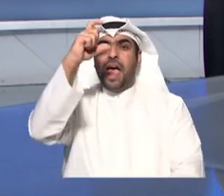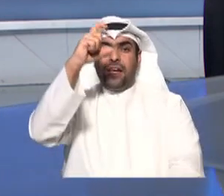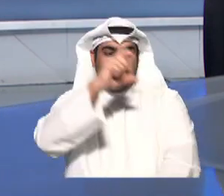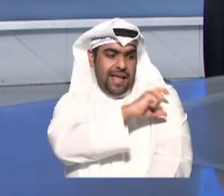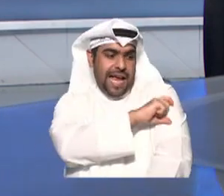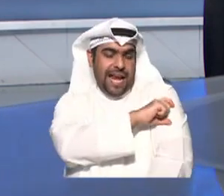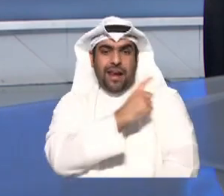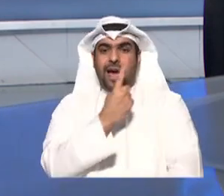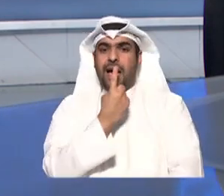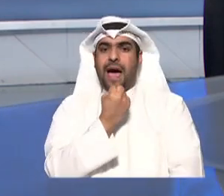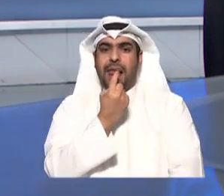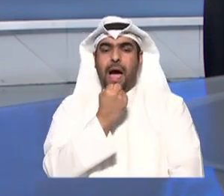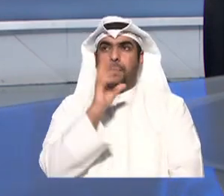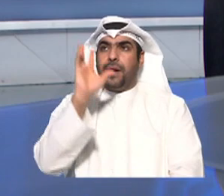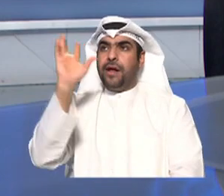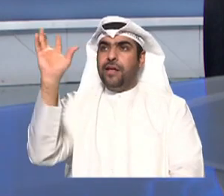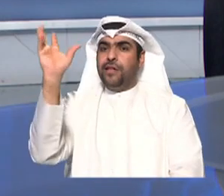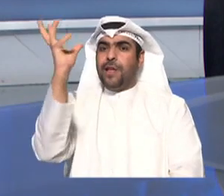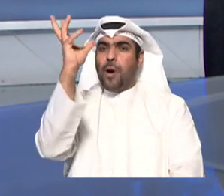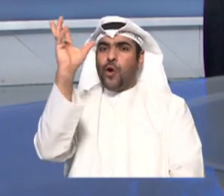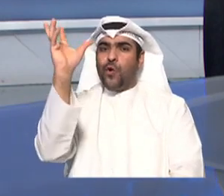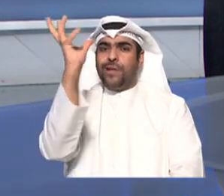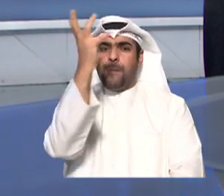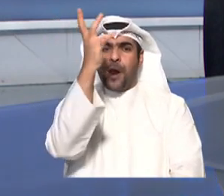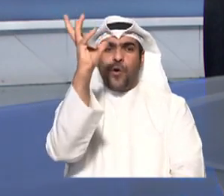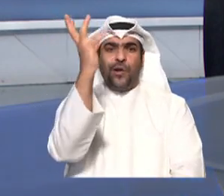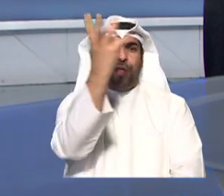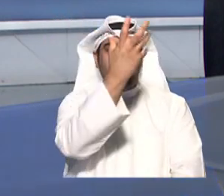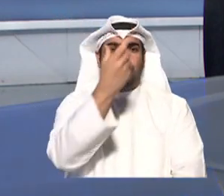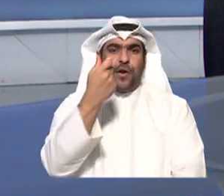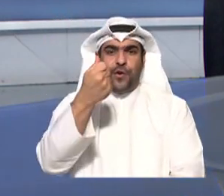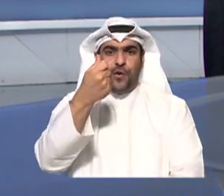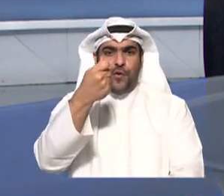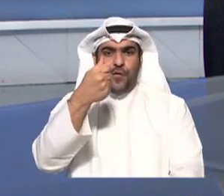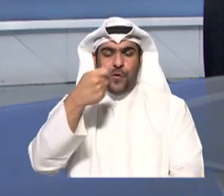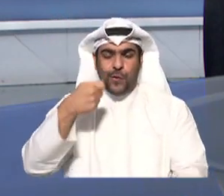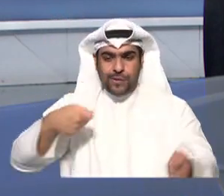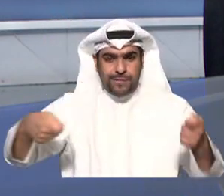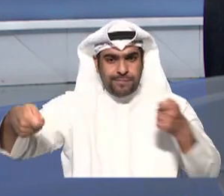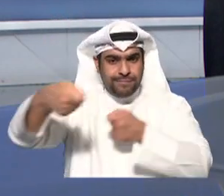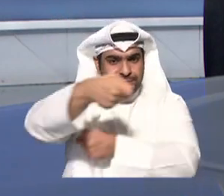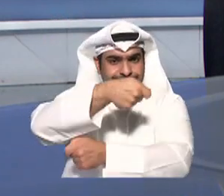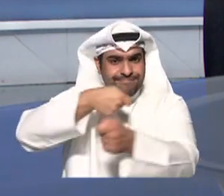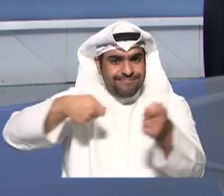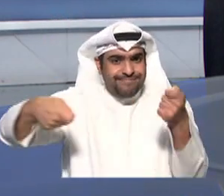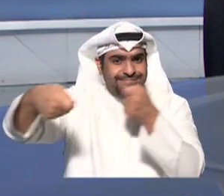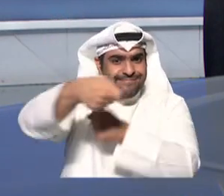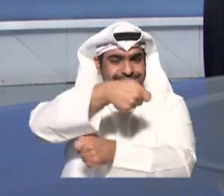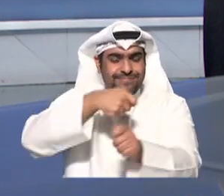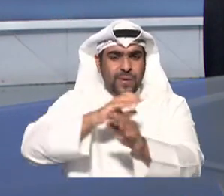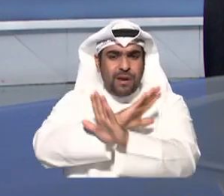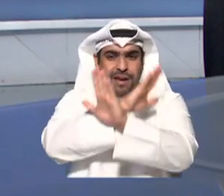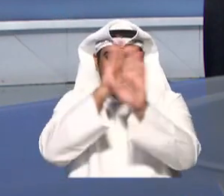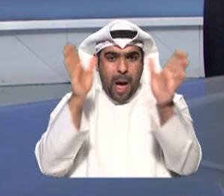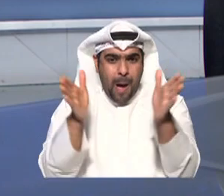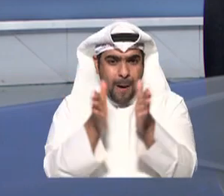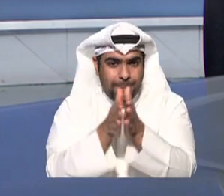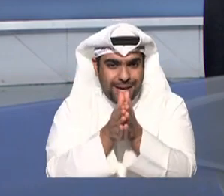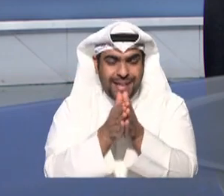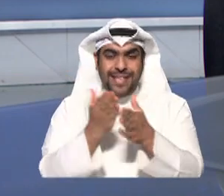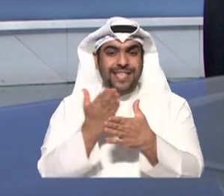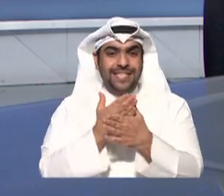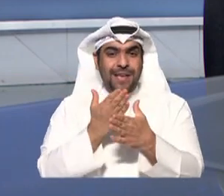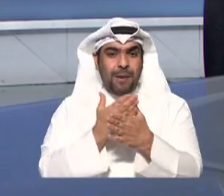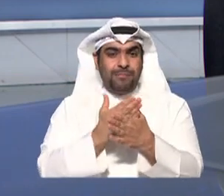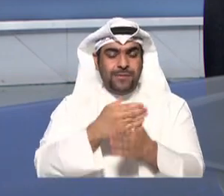العيد. نعم، حملة هذه السنة ستكون موجهة لدعم جهود الدولة في مساندة الأسر المتعففة والعمالة